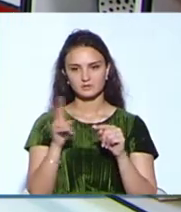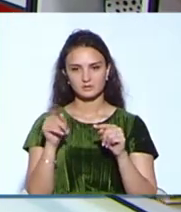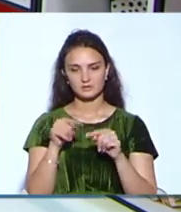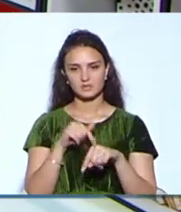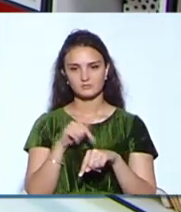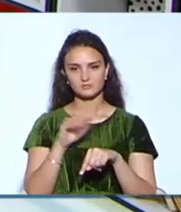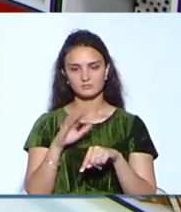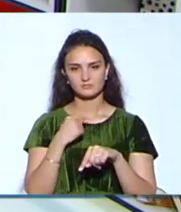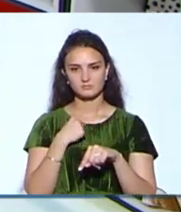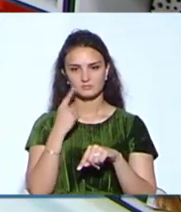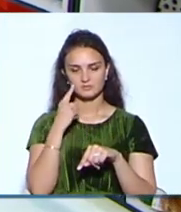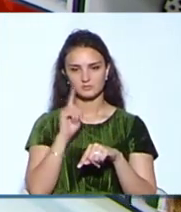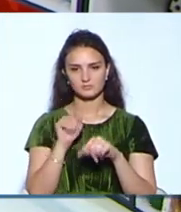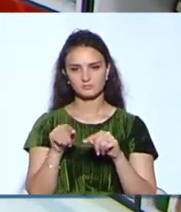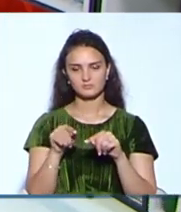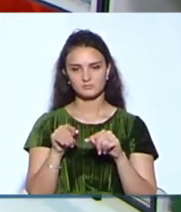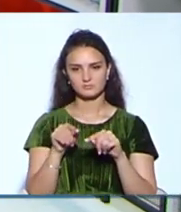არ უგრძნია, მე მგონია, რომ